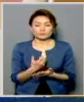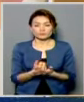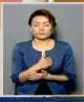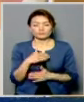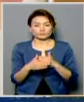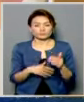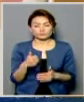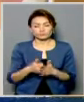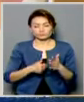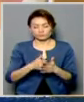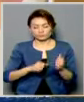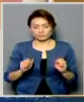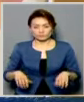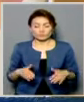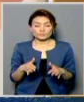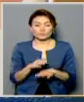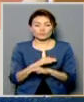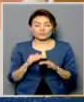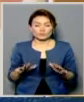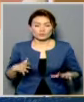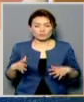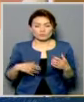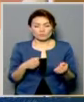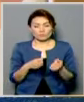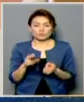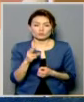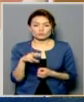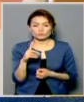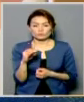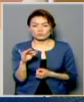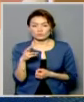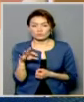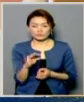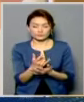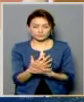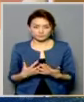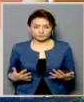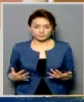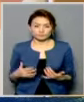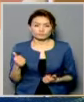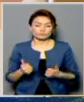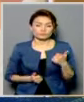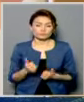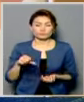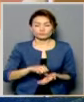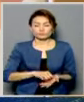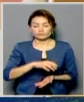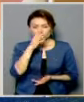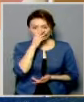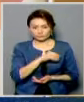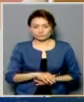үлкен дәреже. Әлде қалған оқушыларымыз бокс, дзюдо түрлері бойынша әлде республикалық сында қатысады